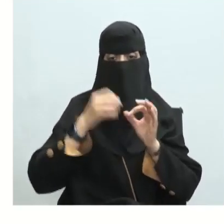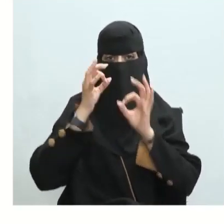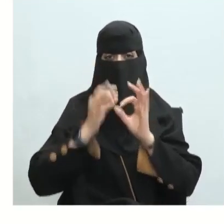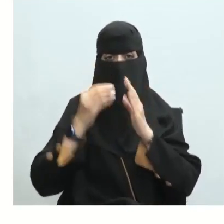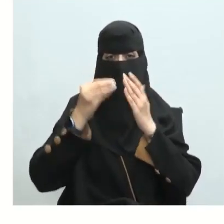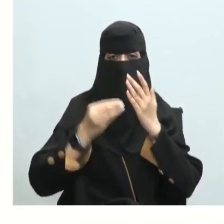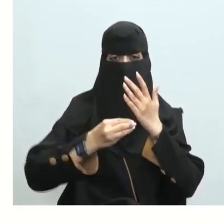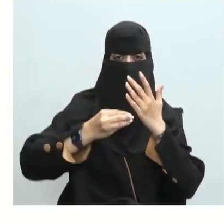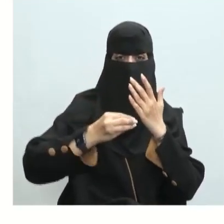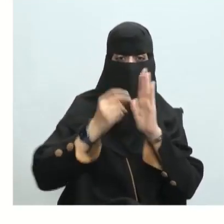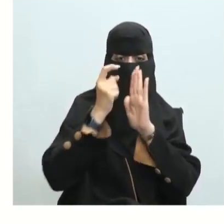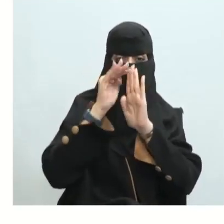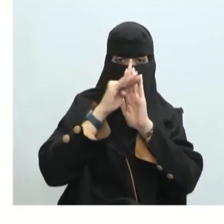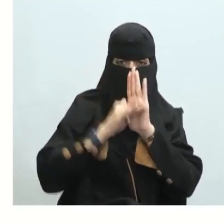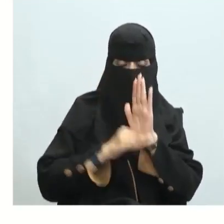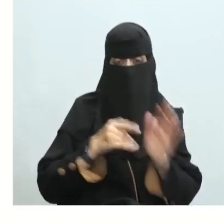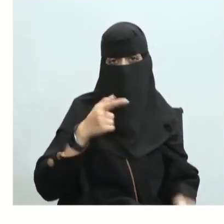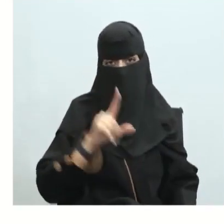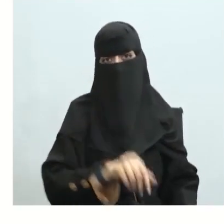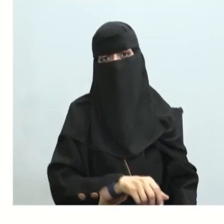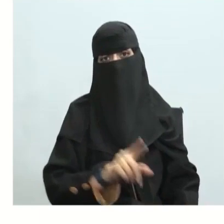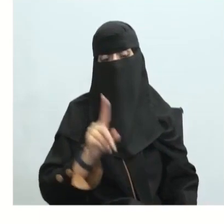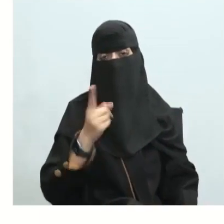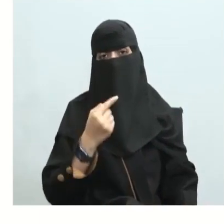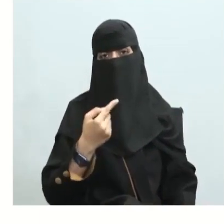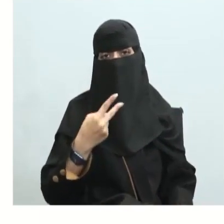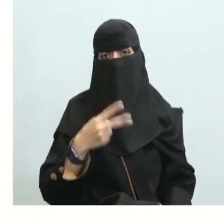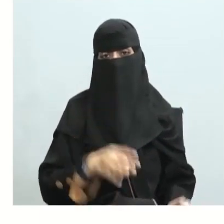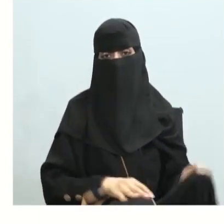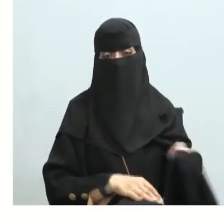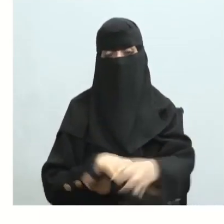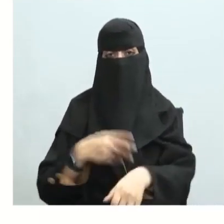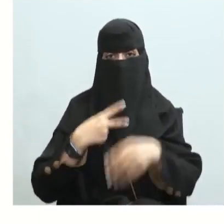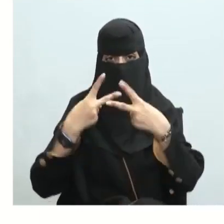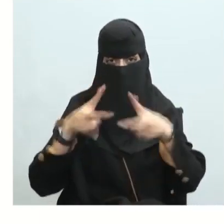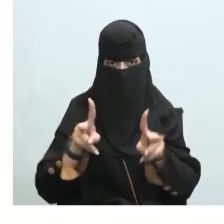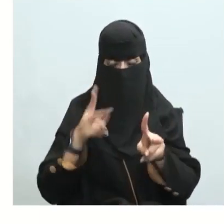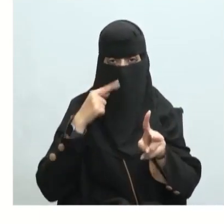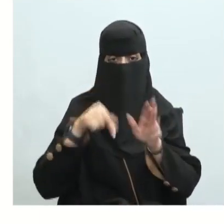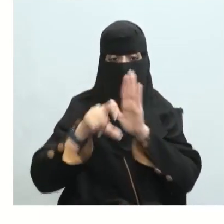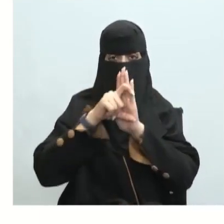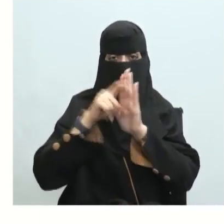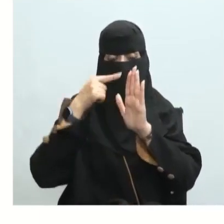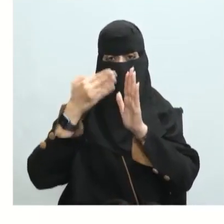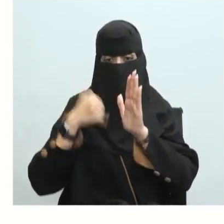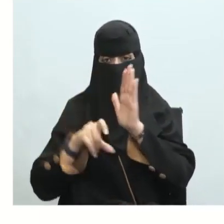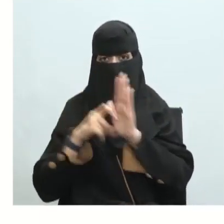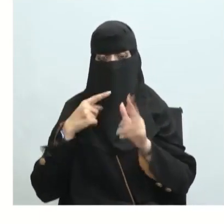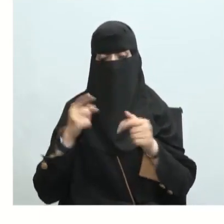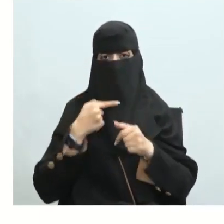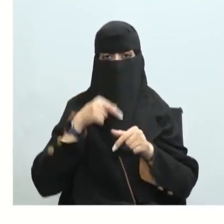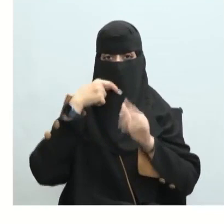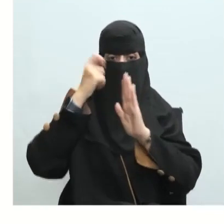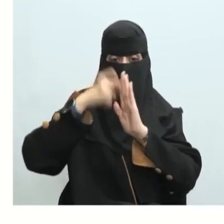الصحيح متقيد بالترتيب صحيح الافتتاح المقدمه العرض الخاتمه ثم تقول مثلا تخيل انك مقرر